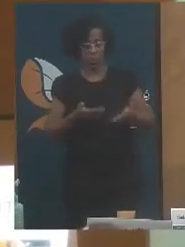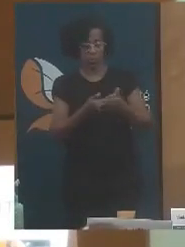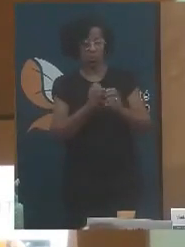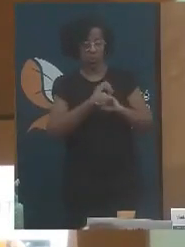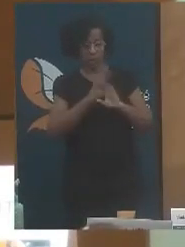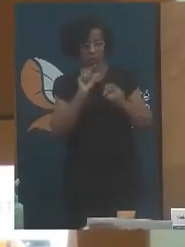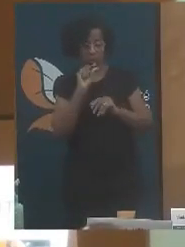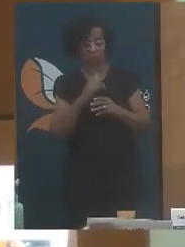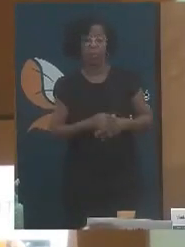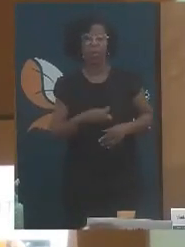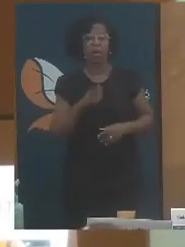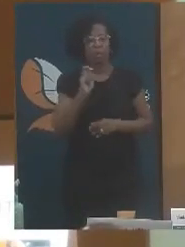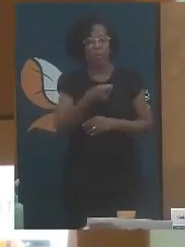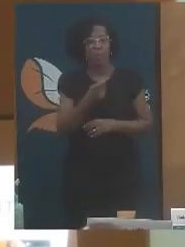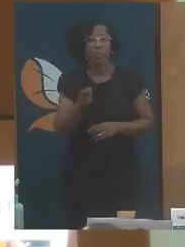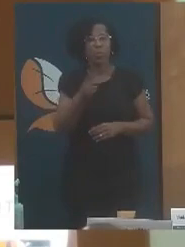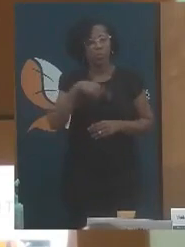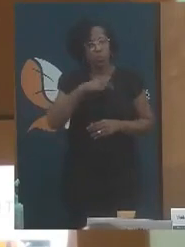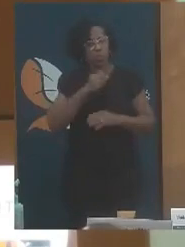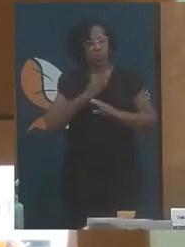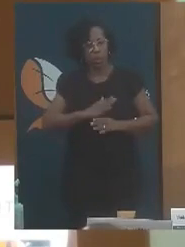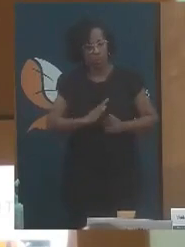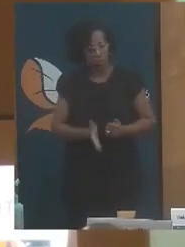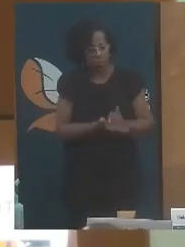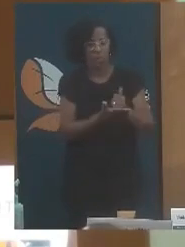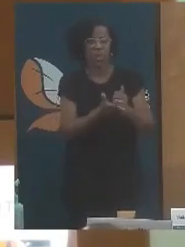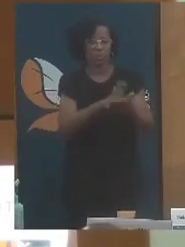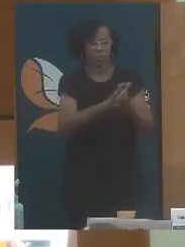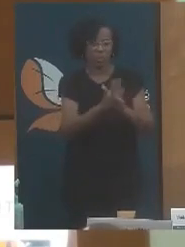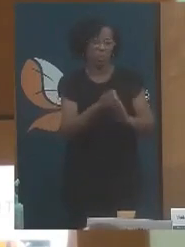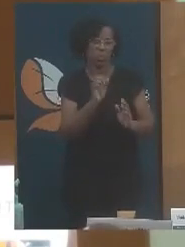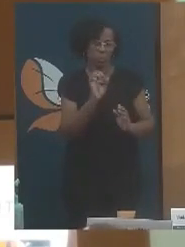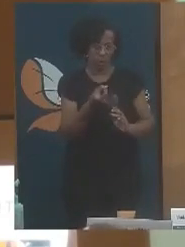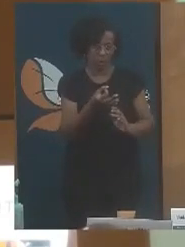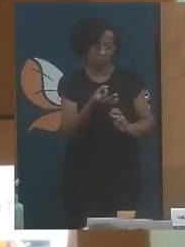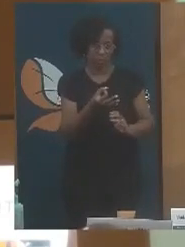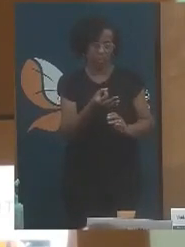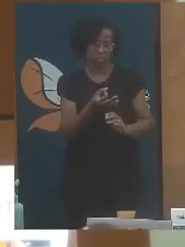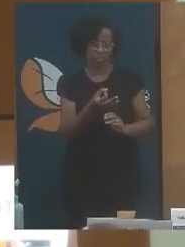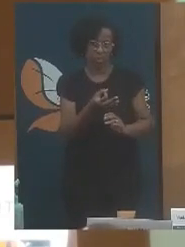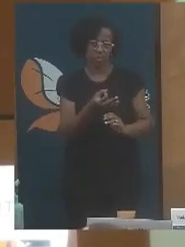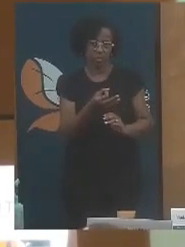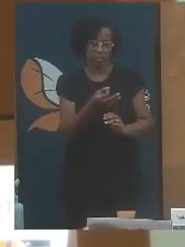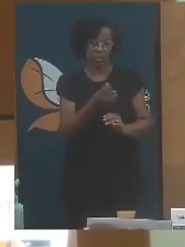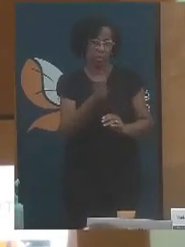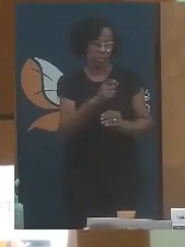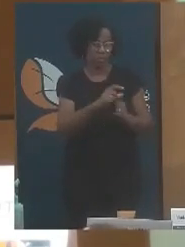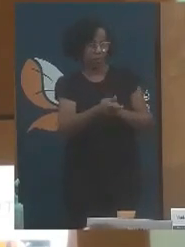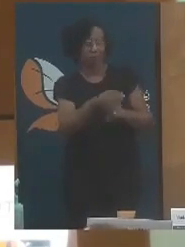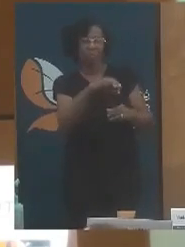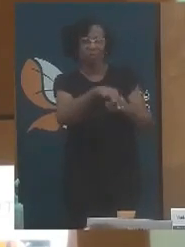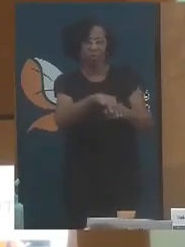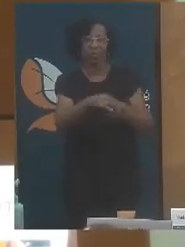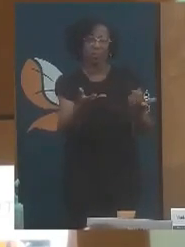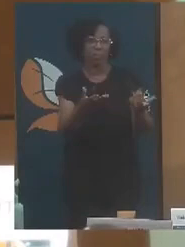sommes favorables à soutenir les associations, mais donc voter le financement. Mais encore